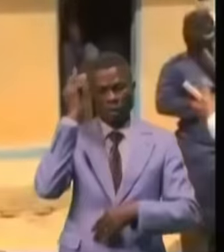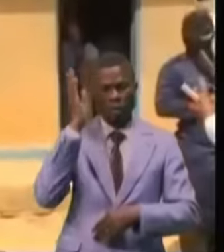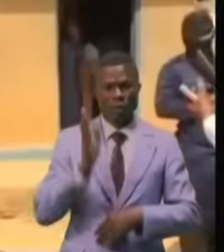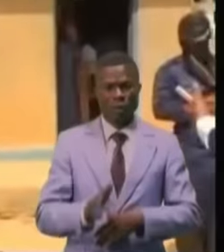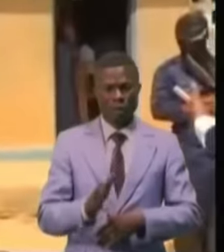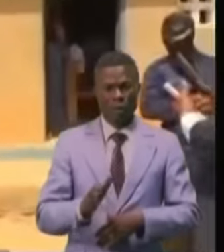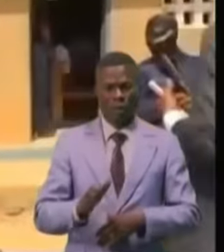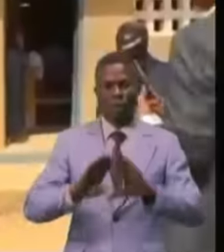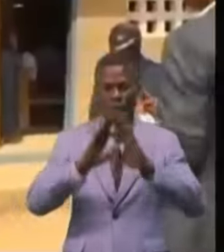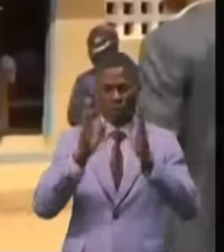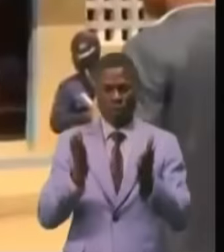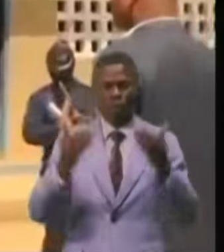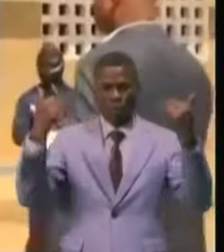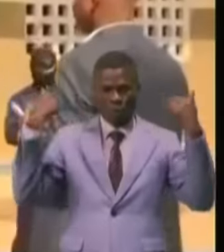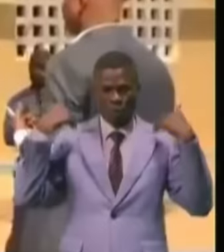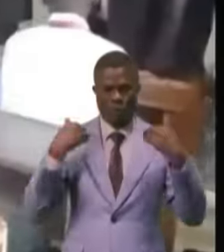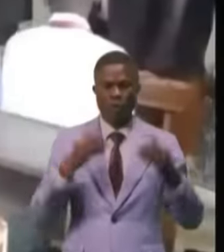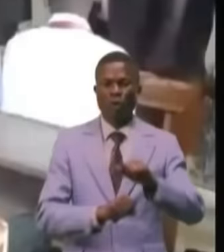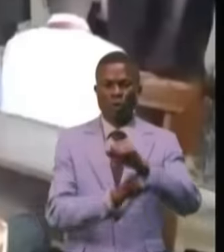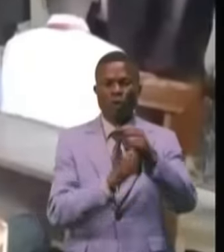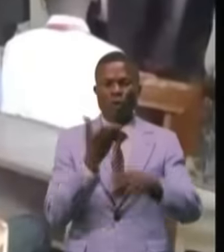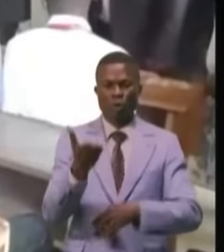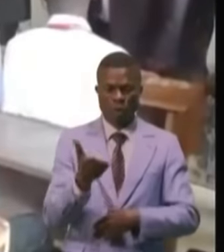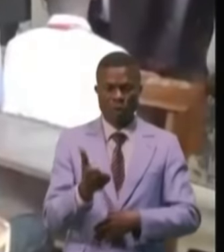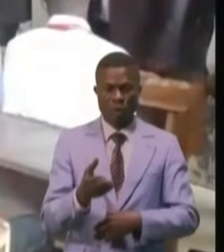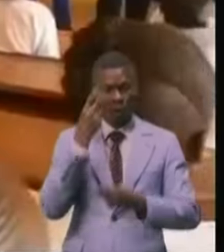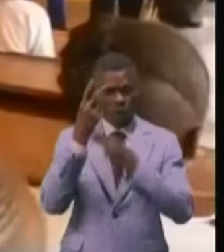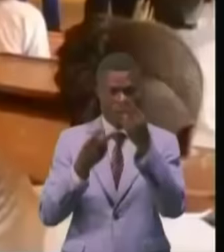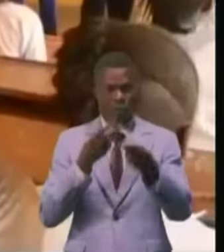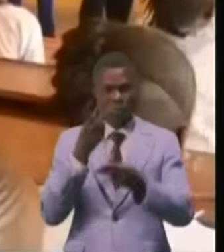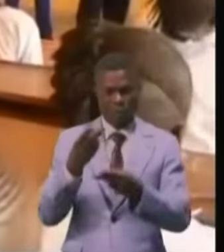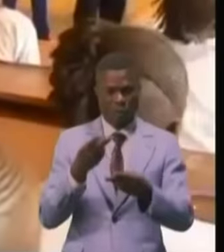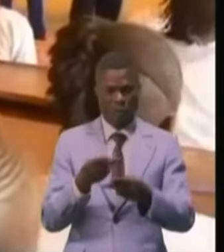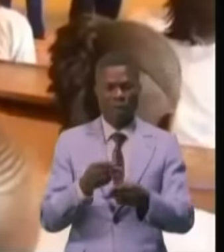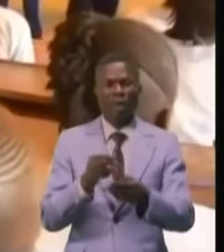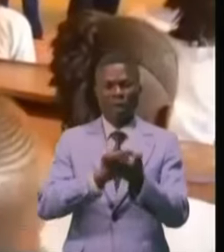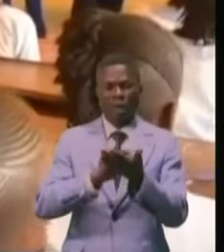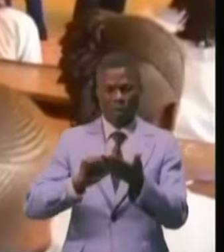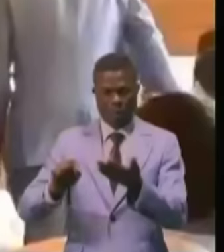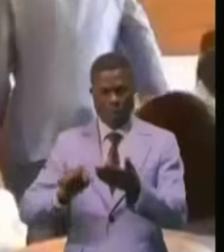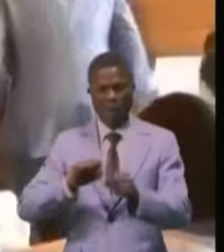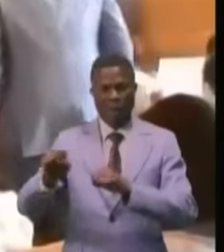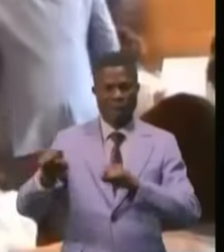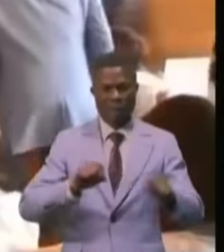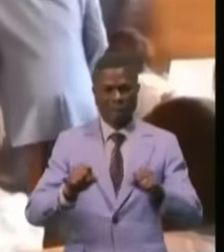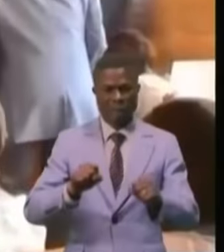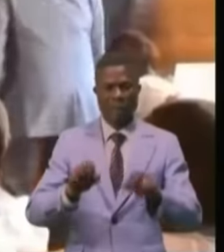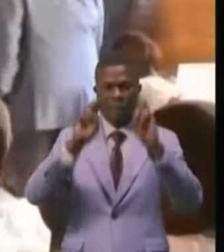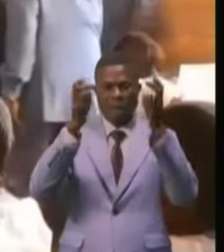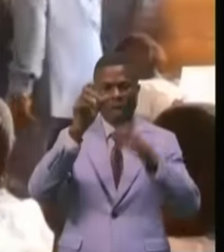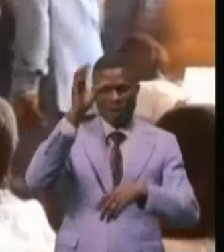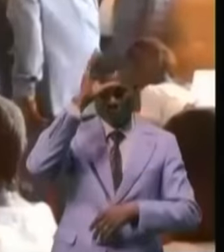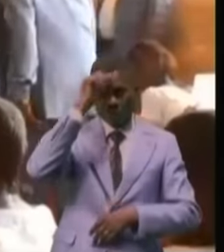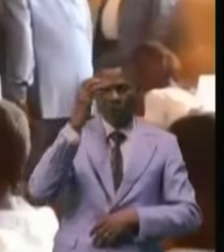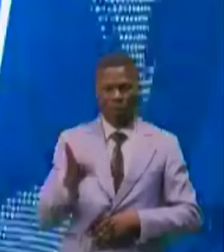les hauts placés qui lui accompagnaient ont à visiter quelques centres d'examen dans la ville de